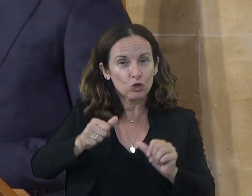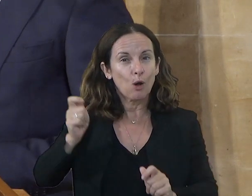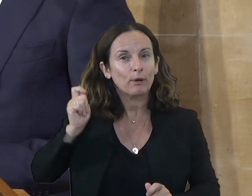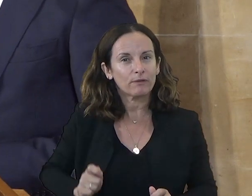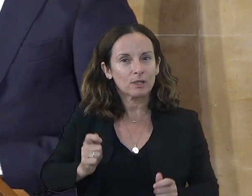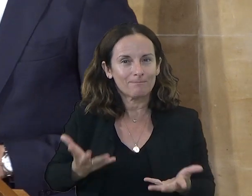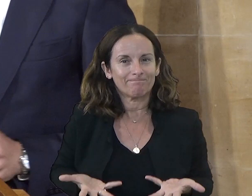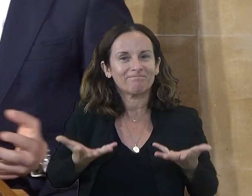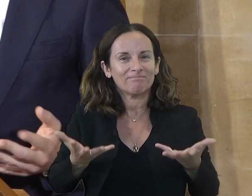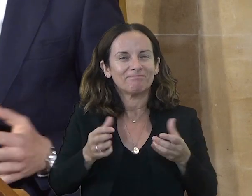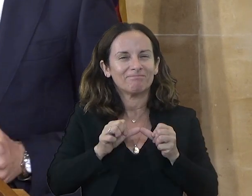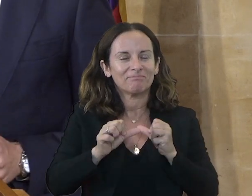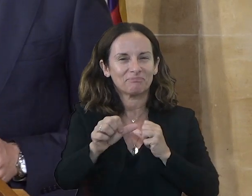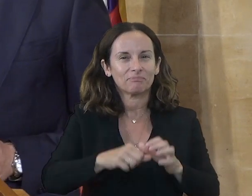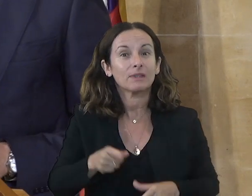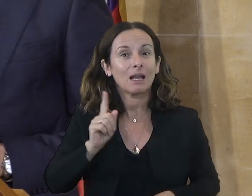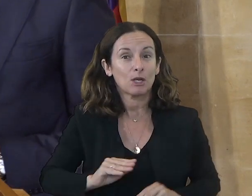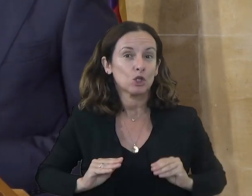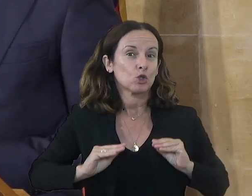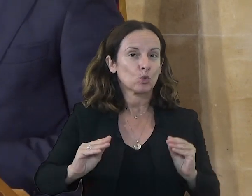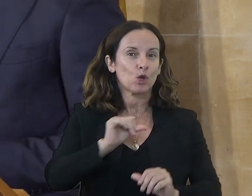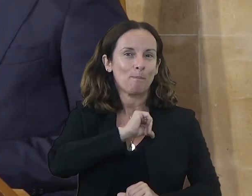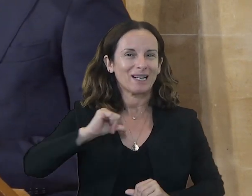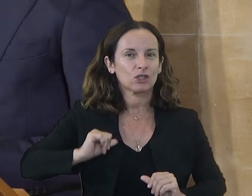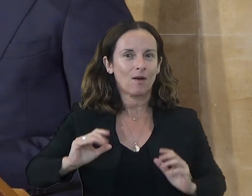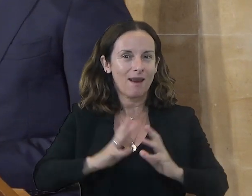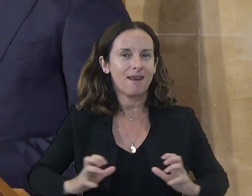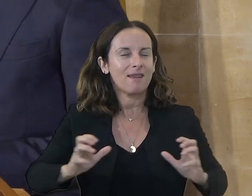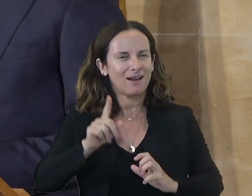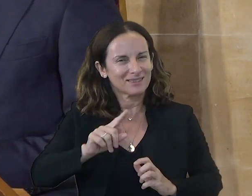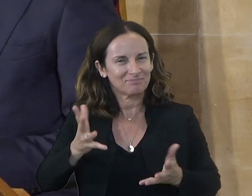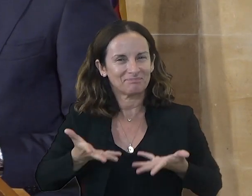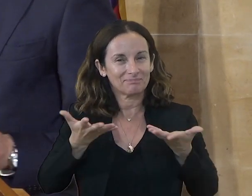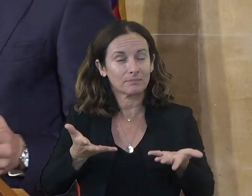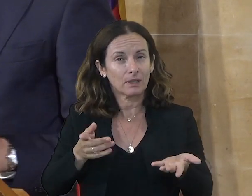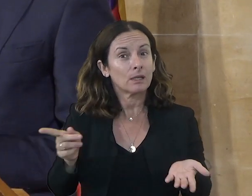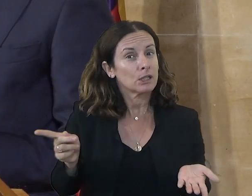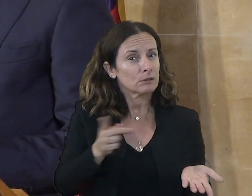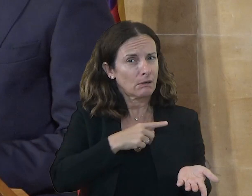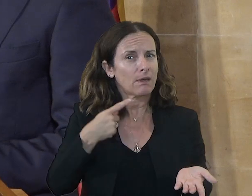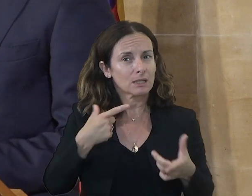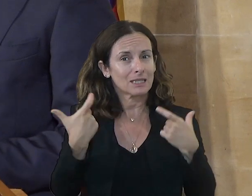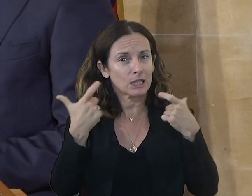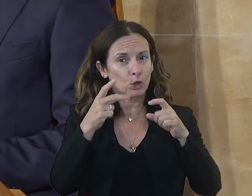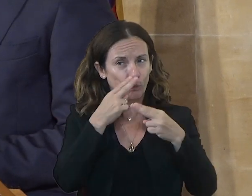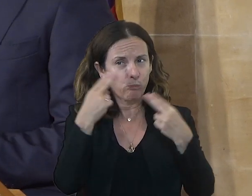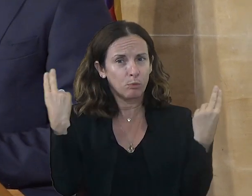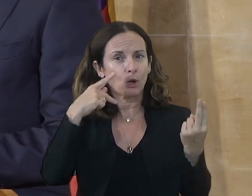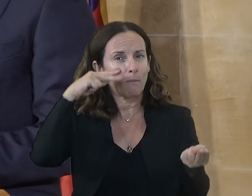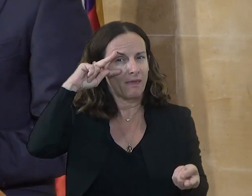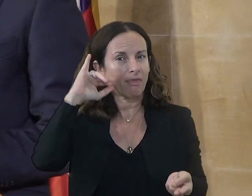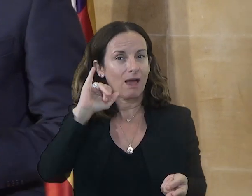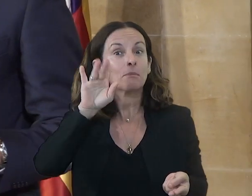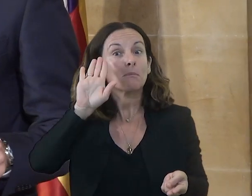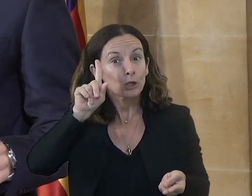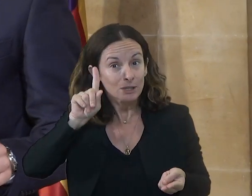bagatge professional i tot l'entusiasme personal. Són persones que tenen una experiència molt gran de gestió dins el sector